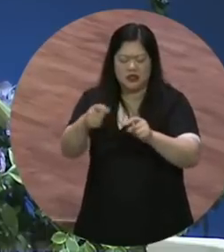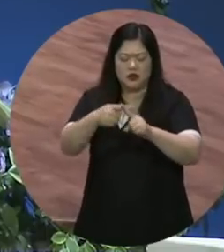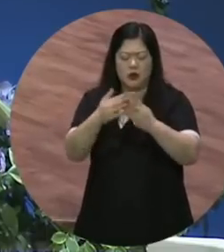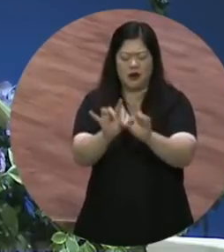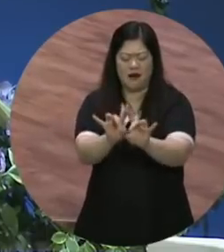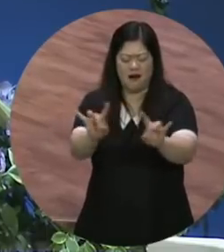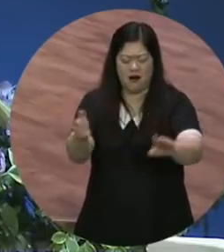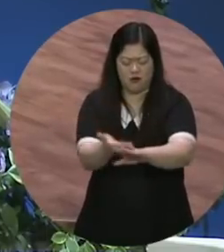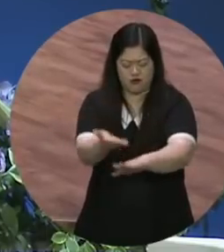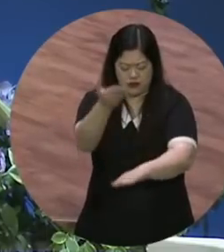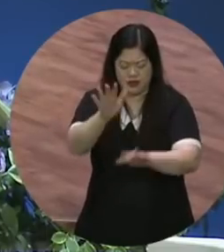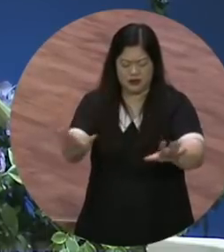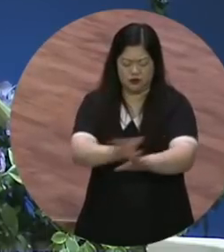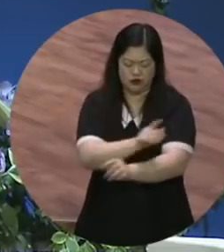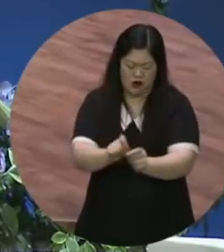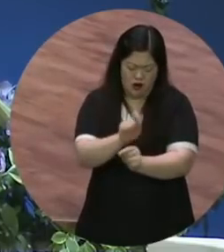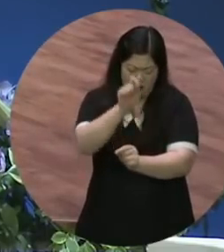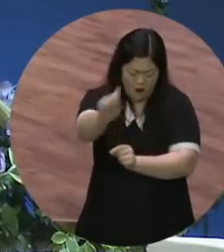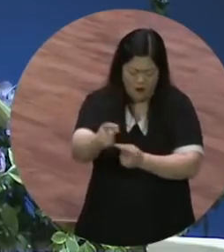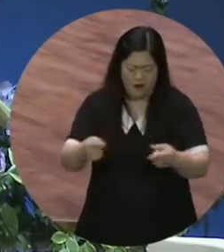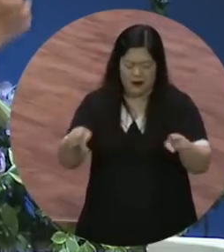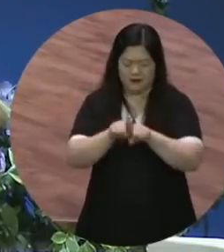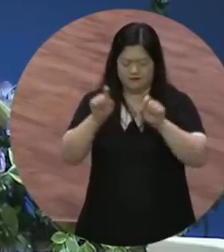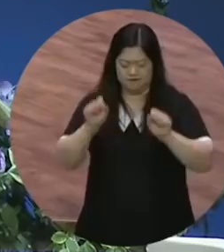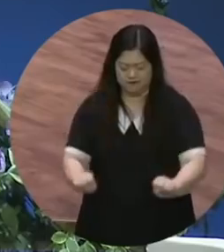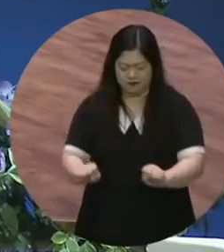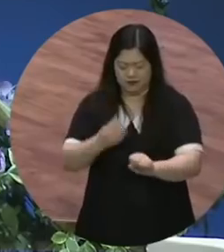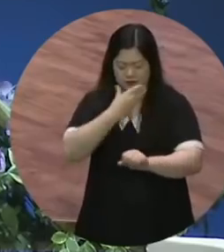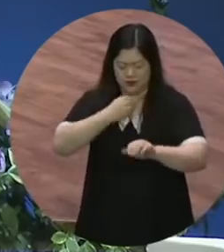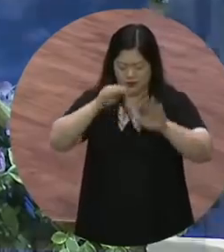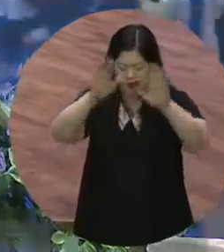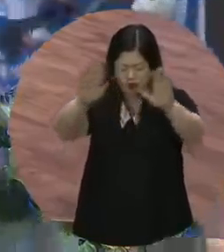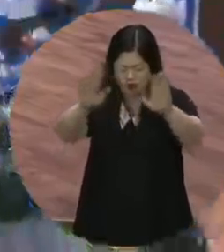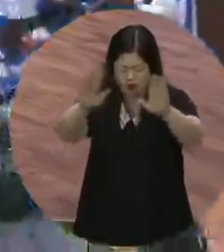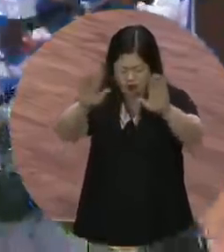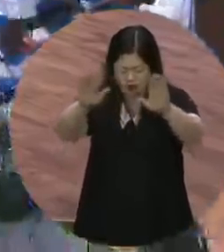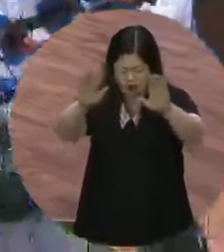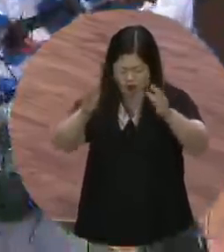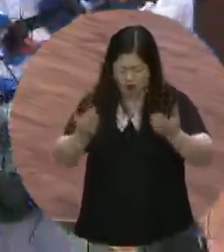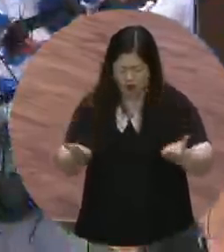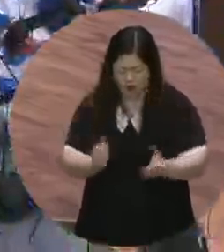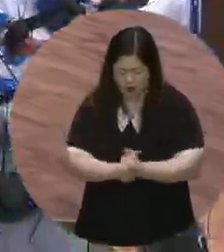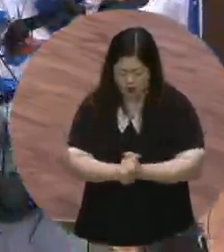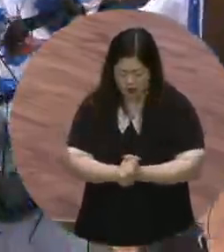외에 이제부터 영원토록 함께 계실지어다. 아멘.